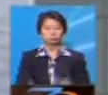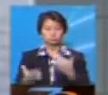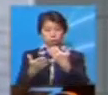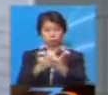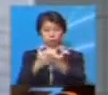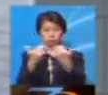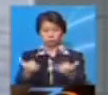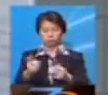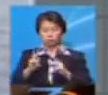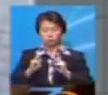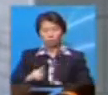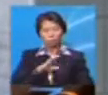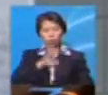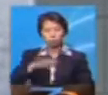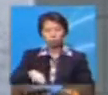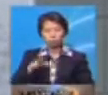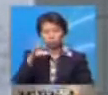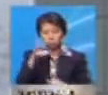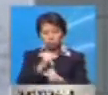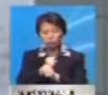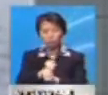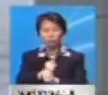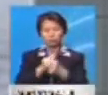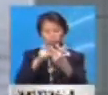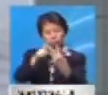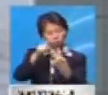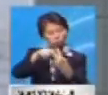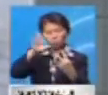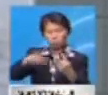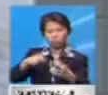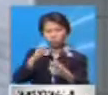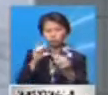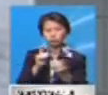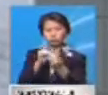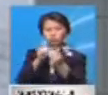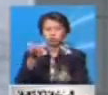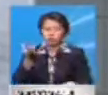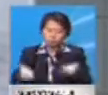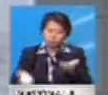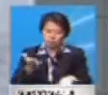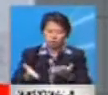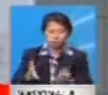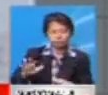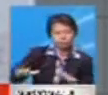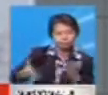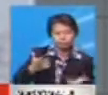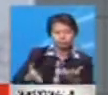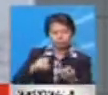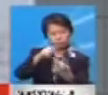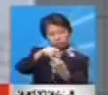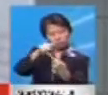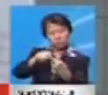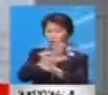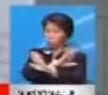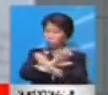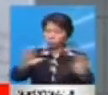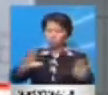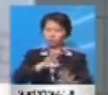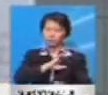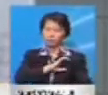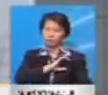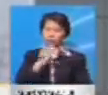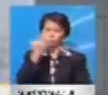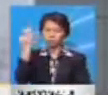Setakat ini pihaknya belum dapat mengesan identiti suspek. Kesekaran itu memungkinkan andaian bahawa mereka bukan anggota biasa.